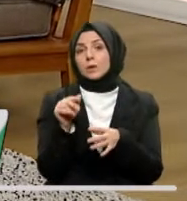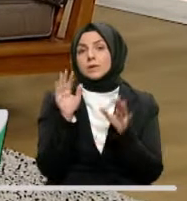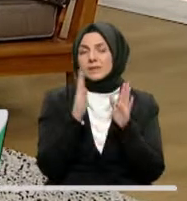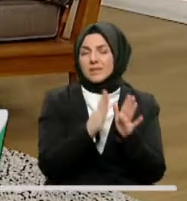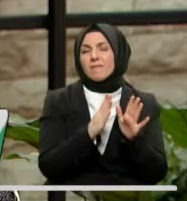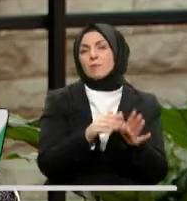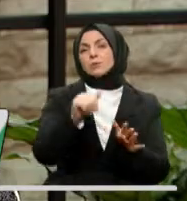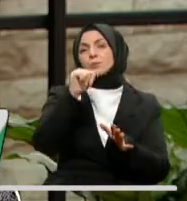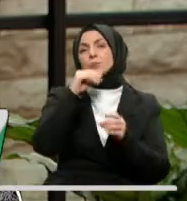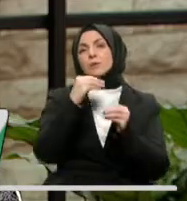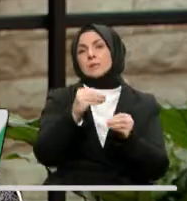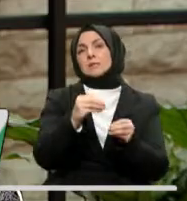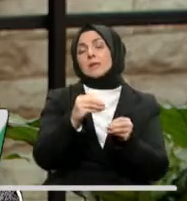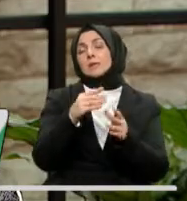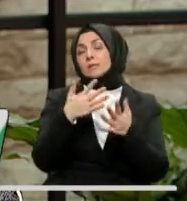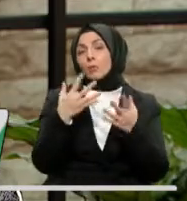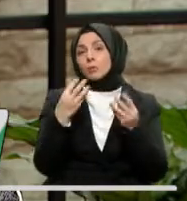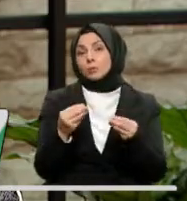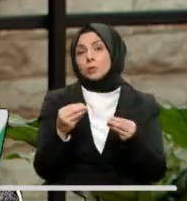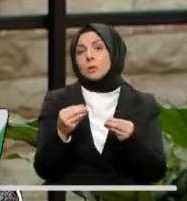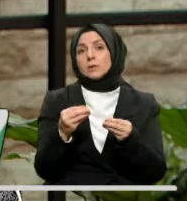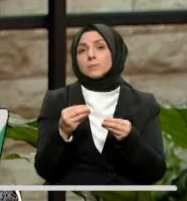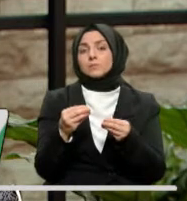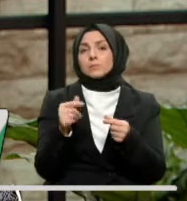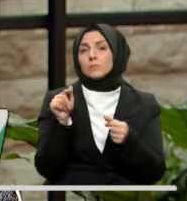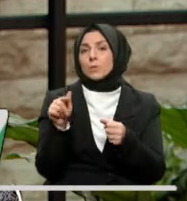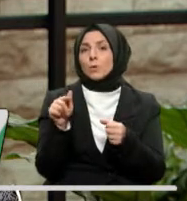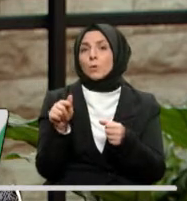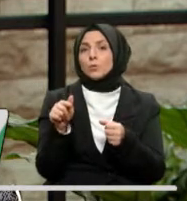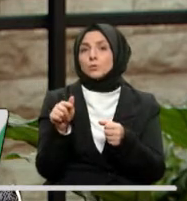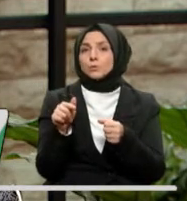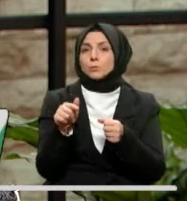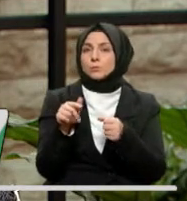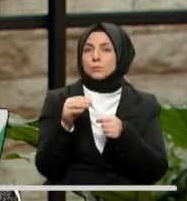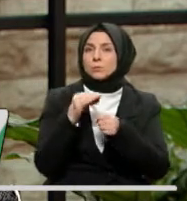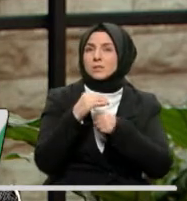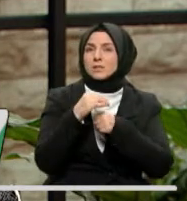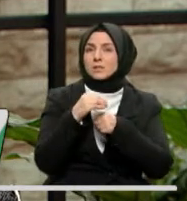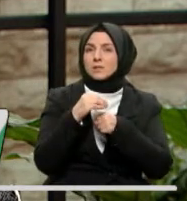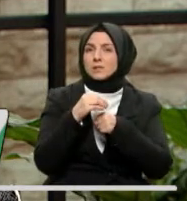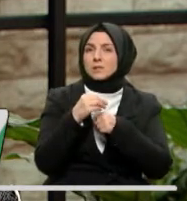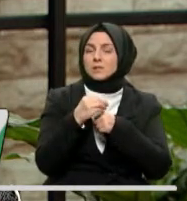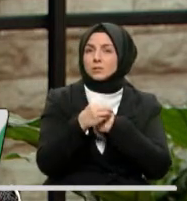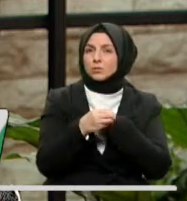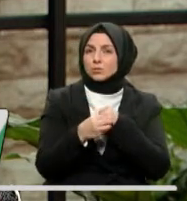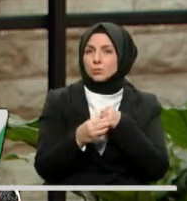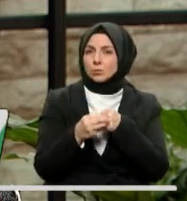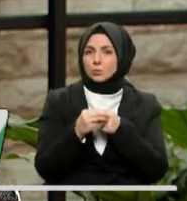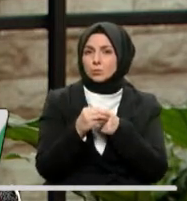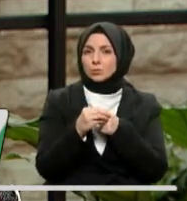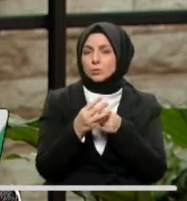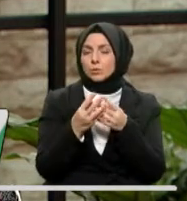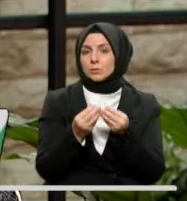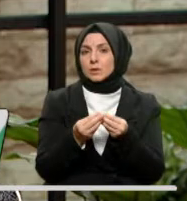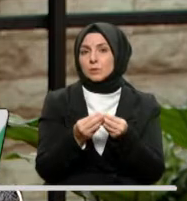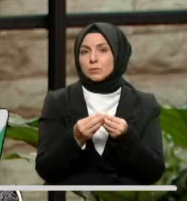düşürürsünüz Dolayısıyla bakın burada Orkide özellikle çam tavukları kullanıyor bakımından Toprak farklı bunlarda